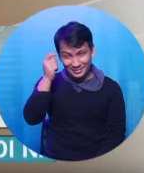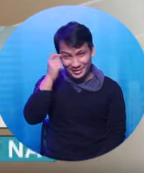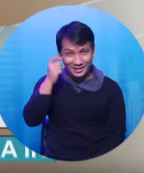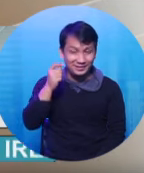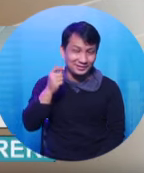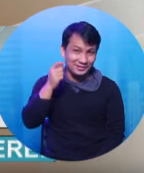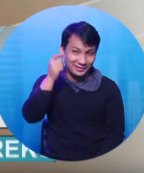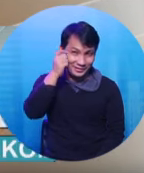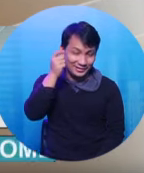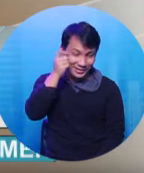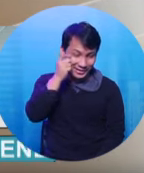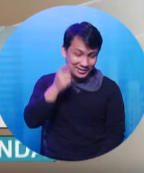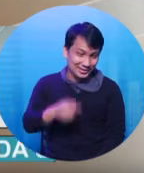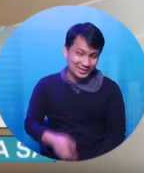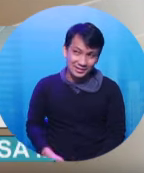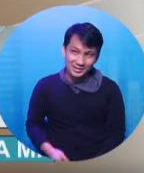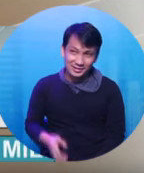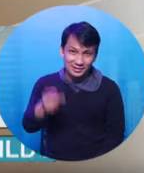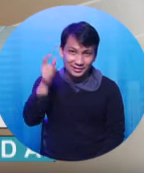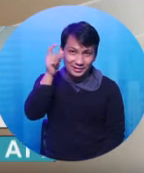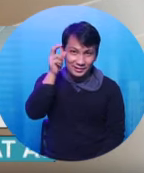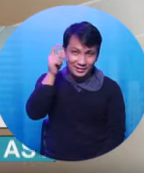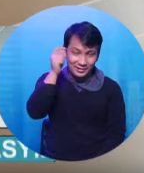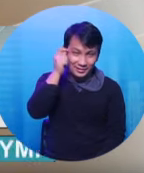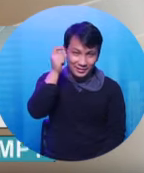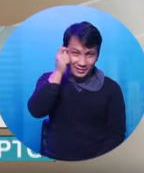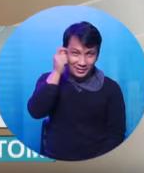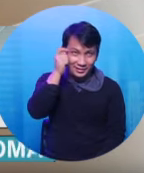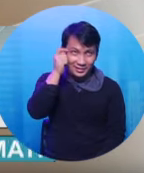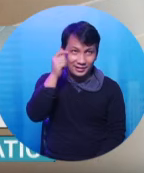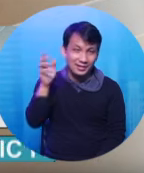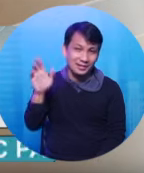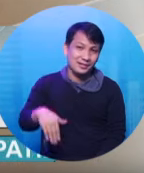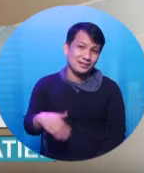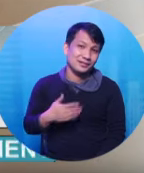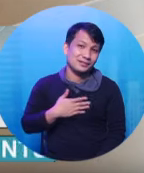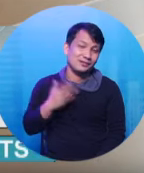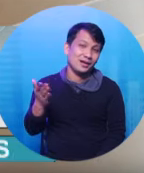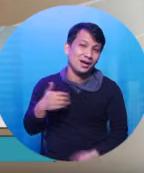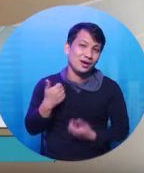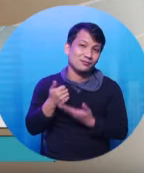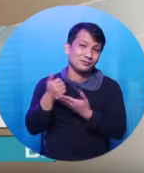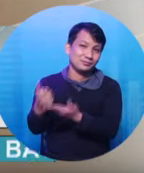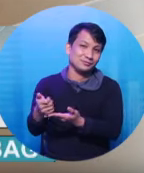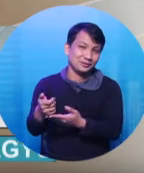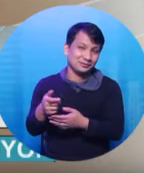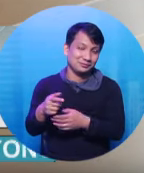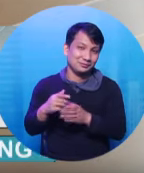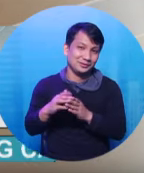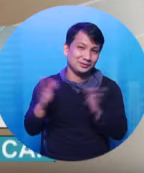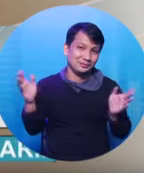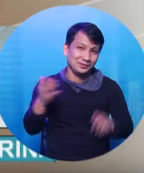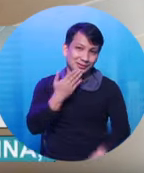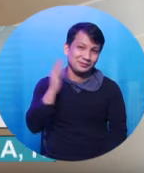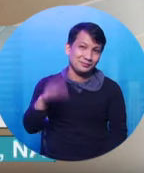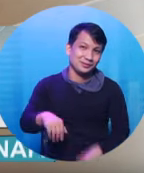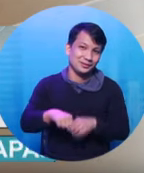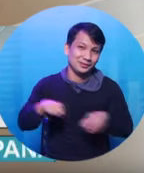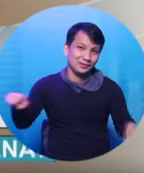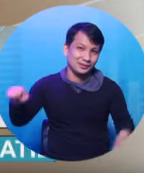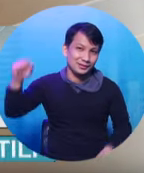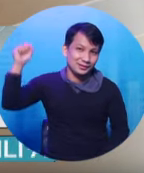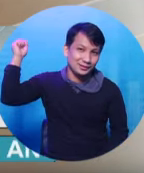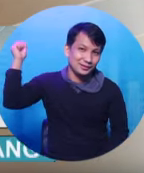Tyrone. Paano pwede pa ko akong makasagot? Paano, sandali lang. Pwede paano ko pa ba ako ganahan, tulungan ka, nananaga ka pala ng iyong